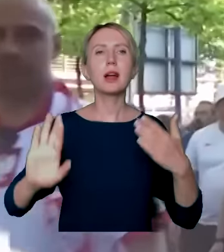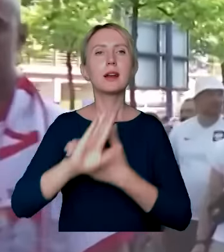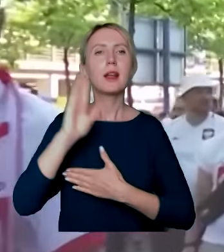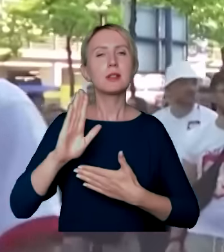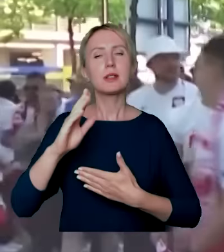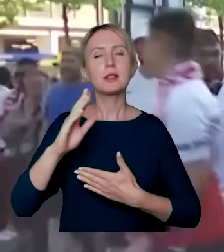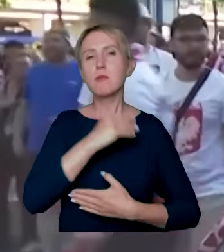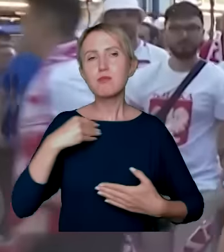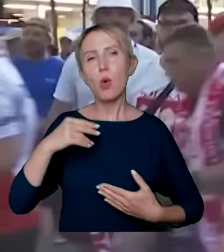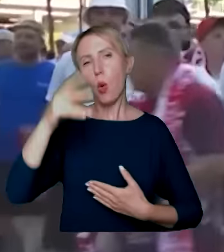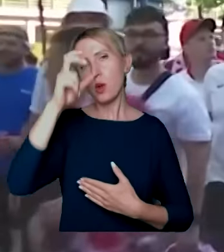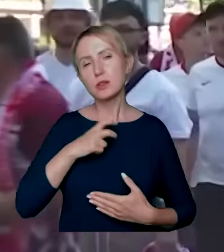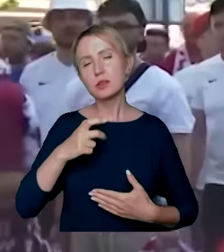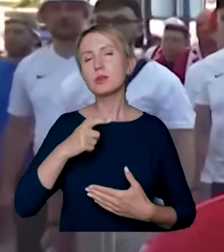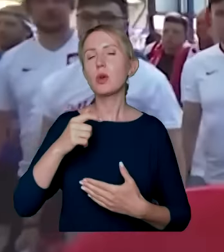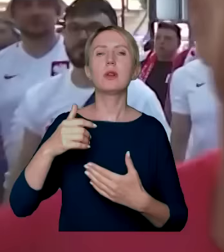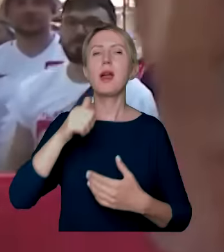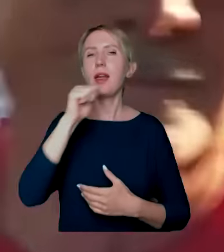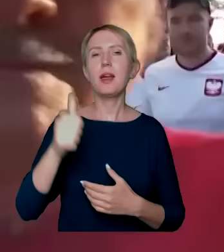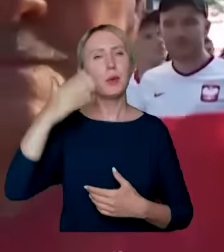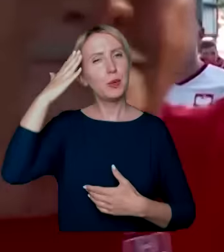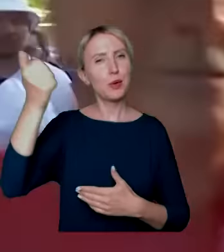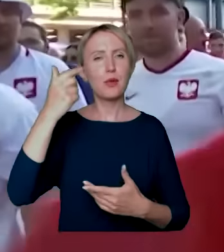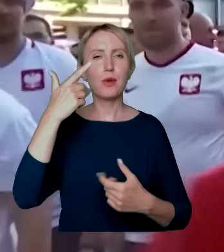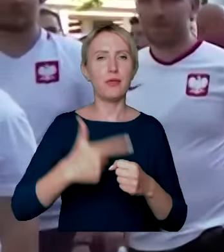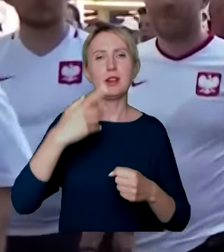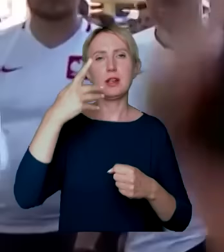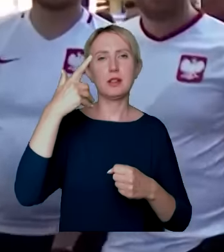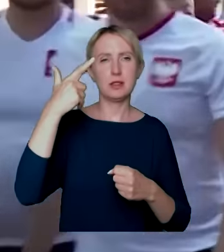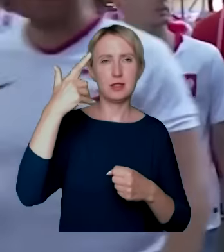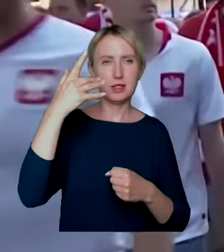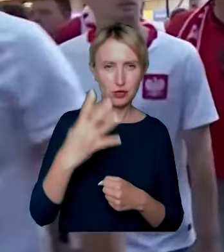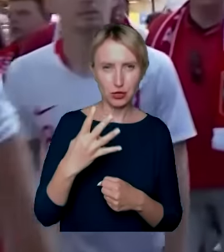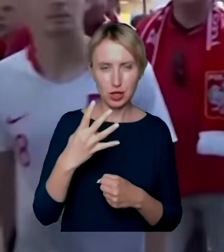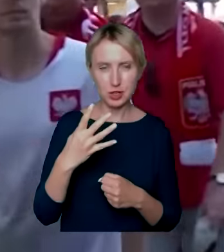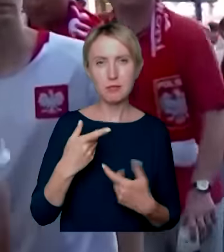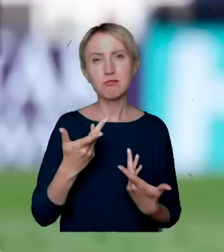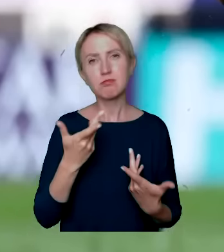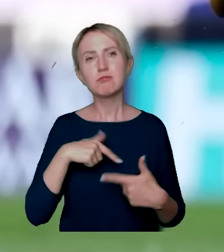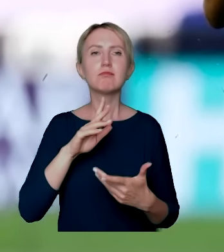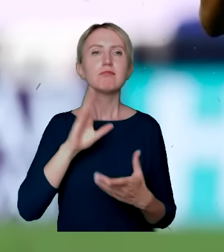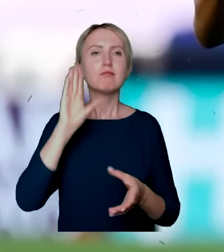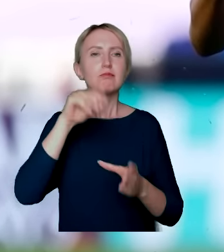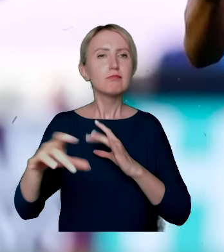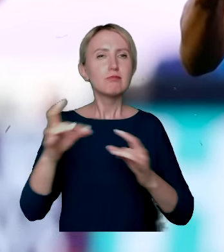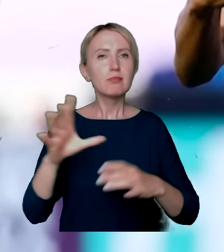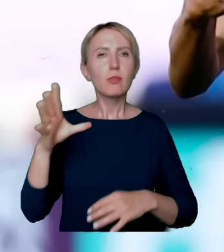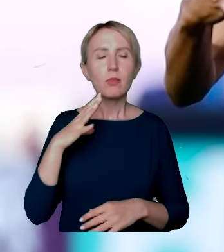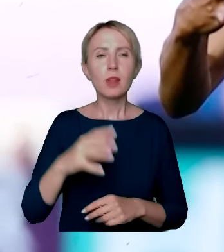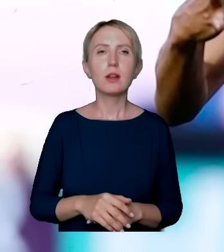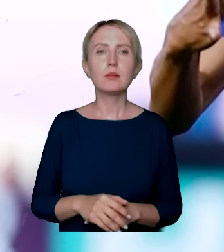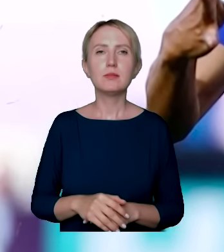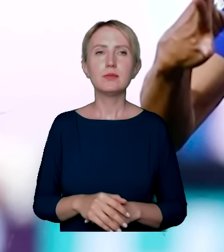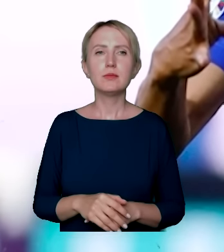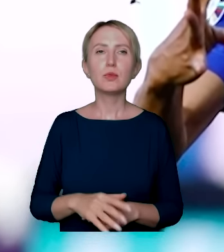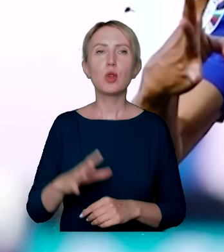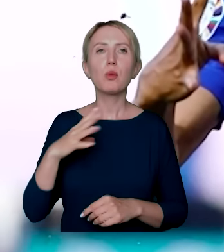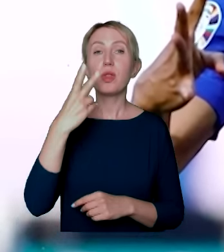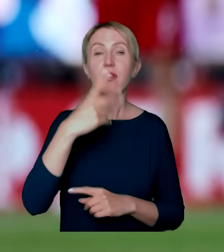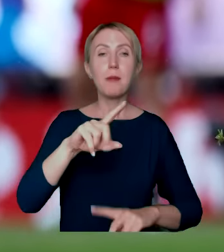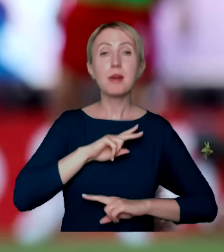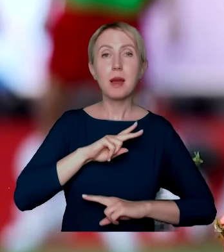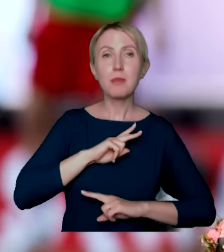swój udział na Euro 2024. O honor zagraliśmy przyzwoicie, będąc obecnymi w grze. O losach potyczki zaś zdecydowały dwie bramki z rzutów